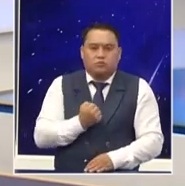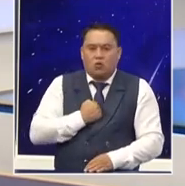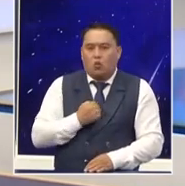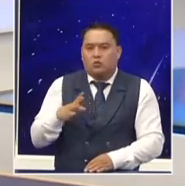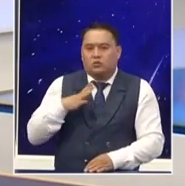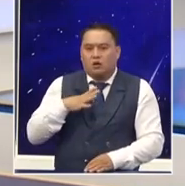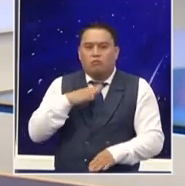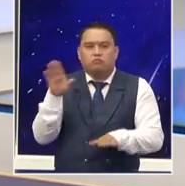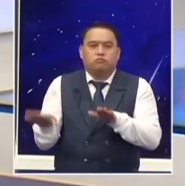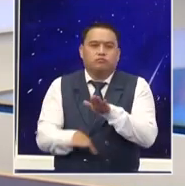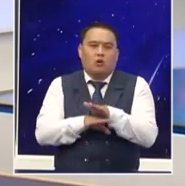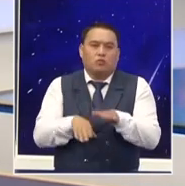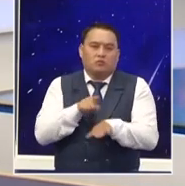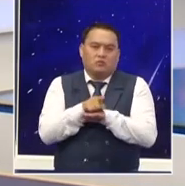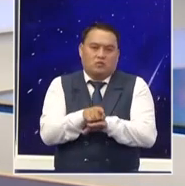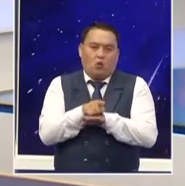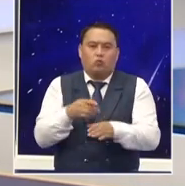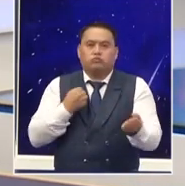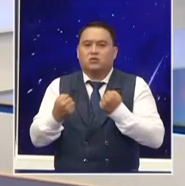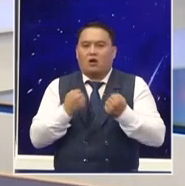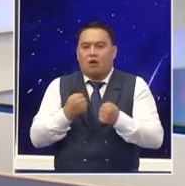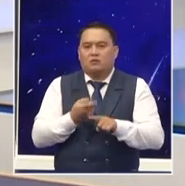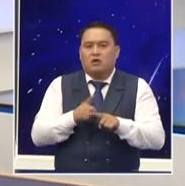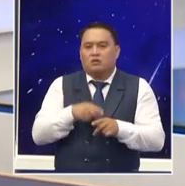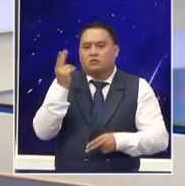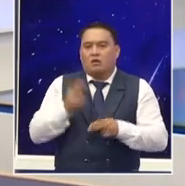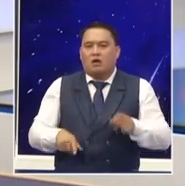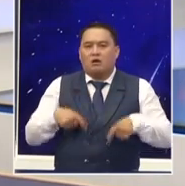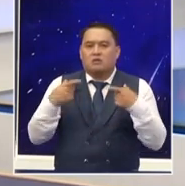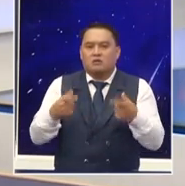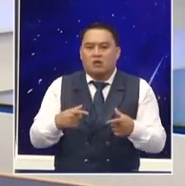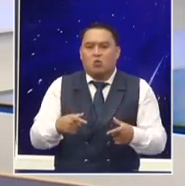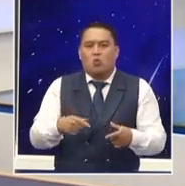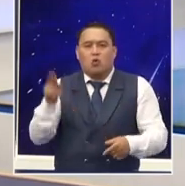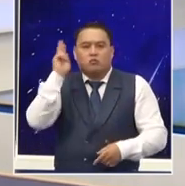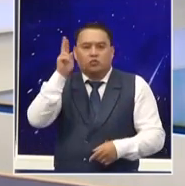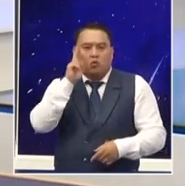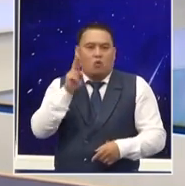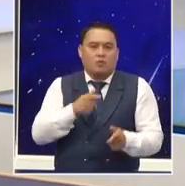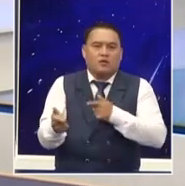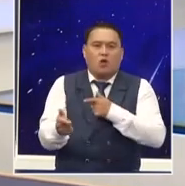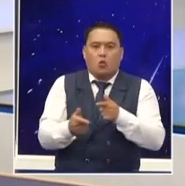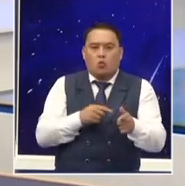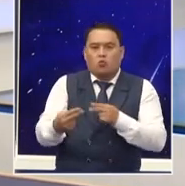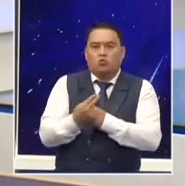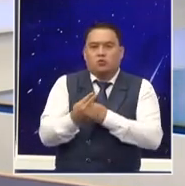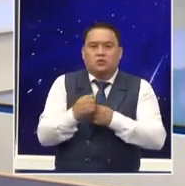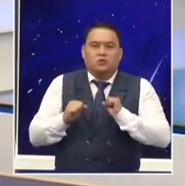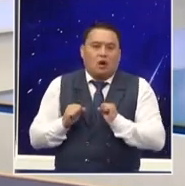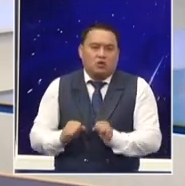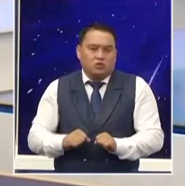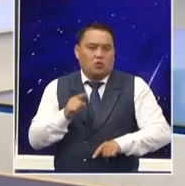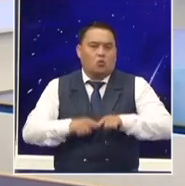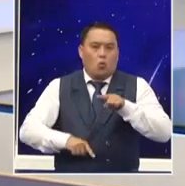буквально лечь под танки. Упражнение является одним из завершающих этапов интенсивного курса общевойсковой подготовки и учит защитников